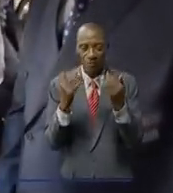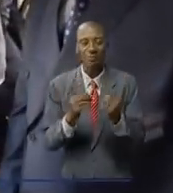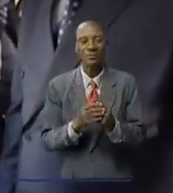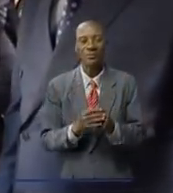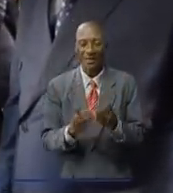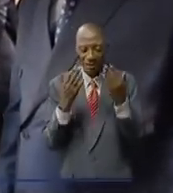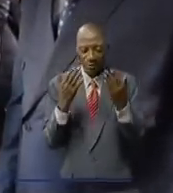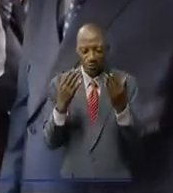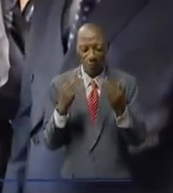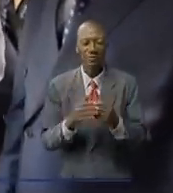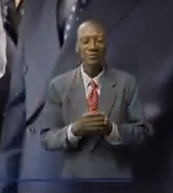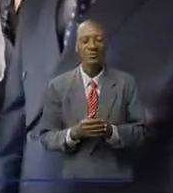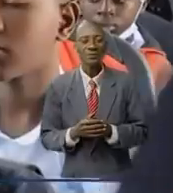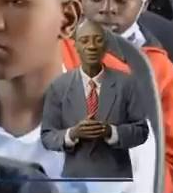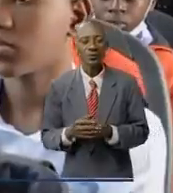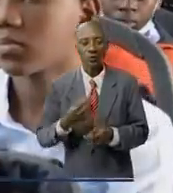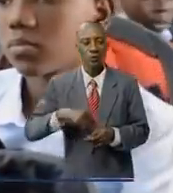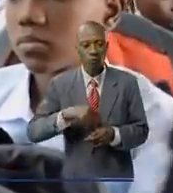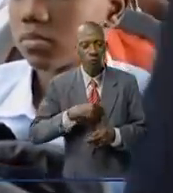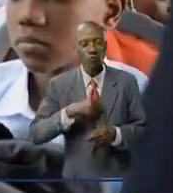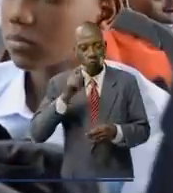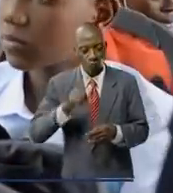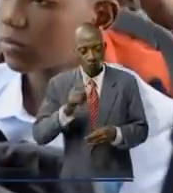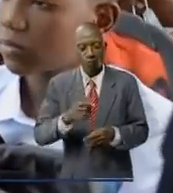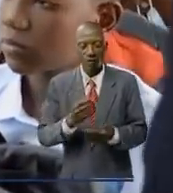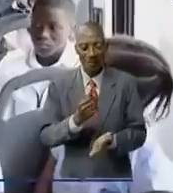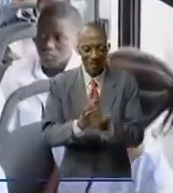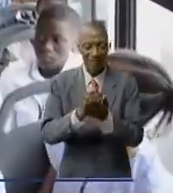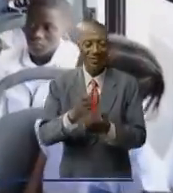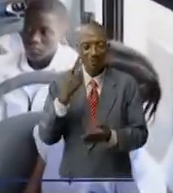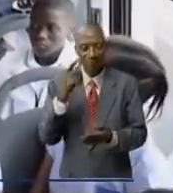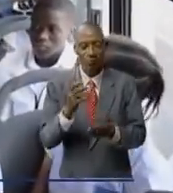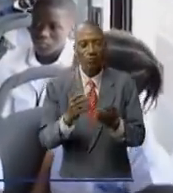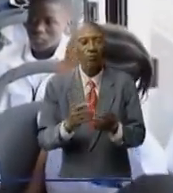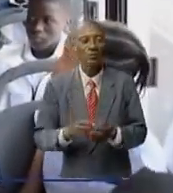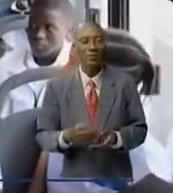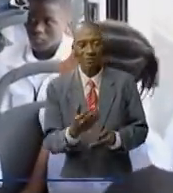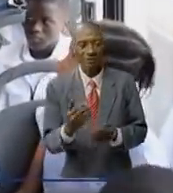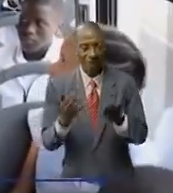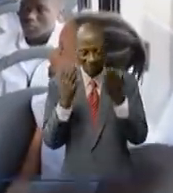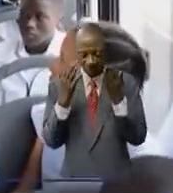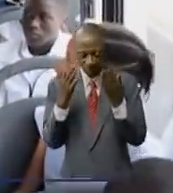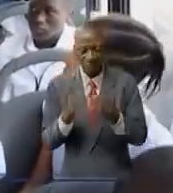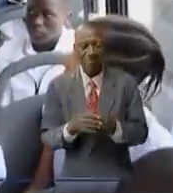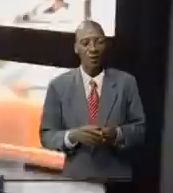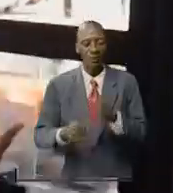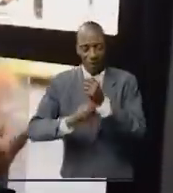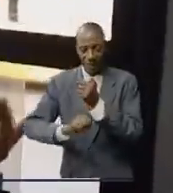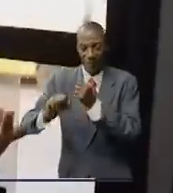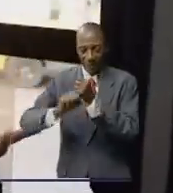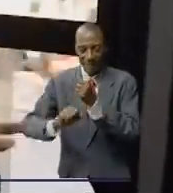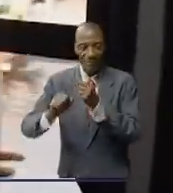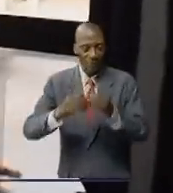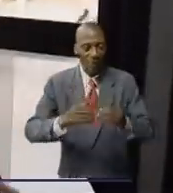toute forme de violence. Le lycée Kabambar fut le point de chute de cette campagne de sensibilisation motorisée à la